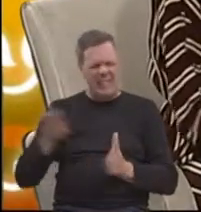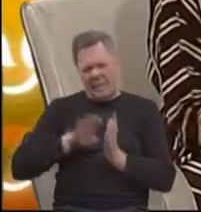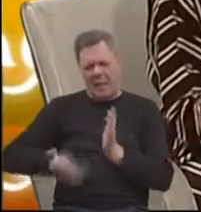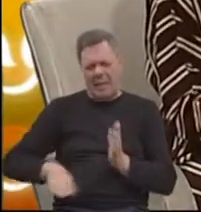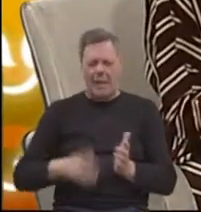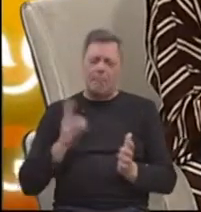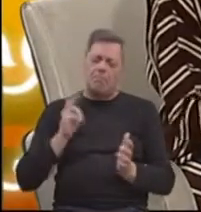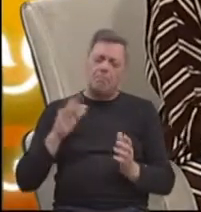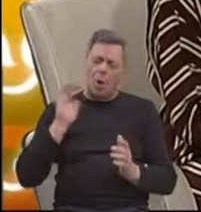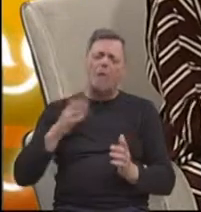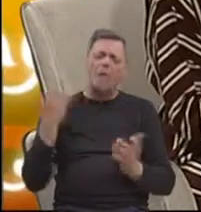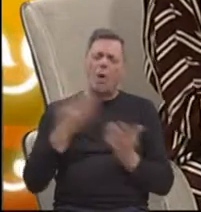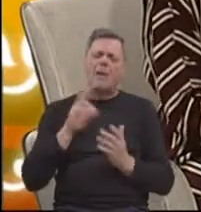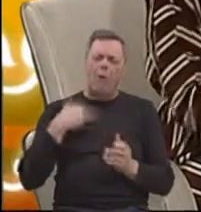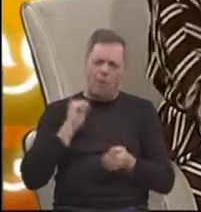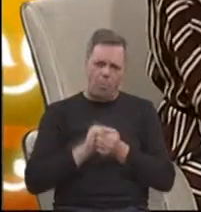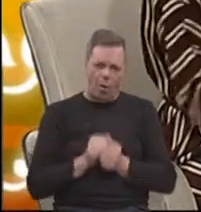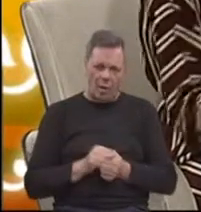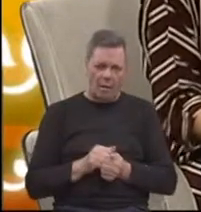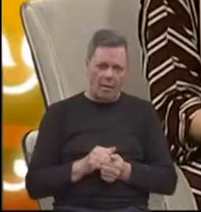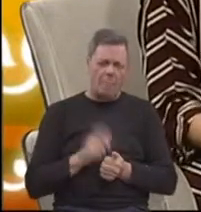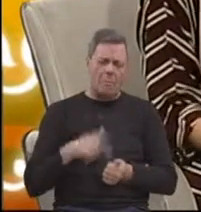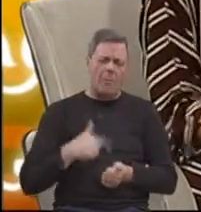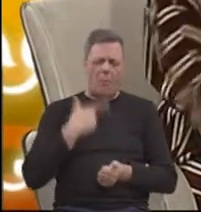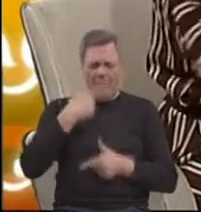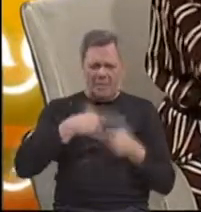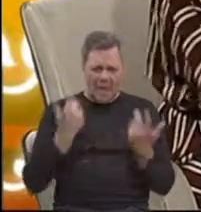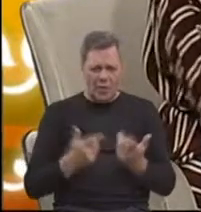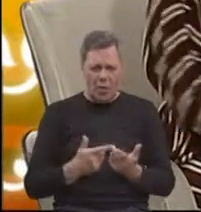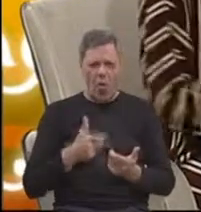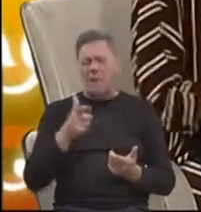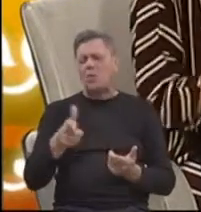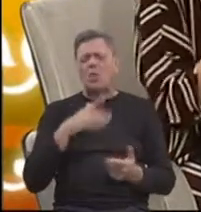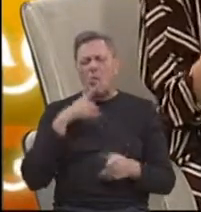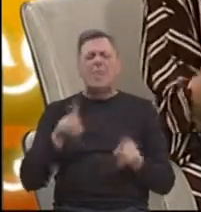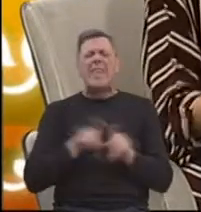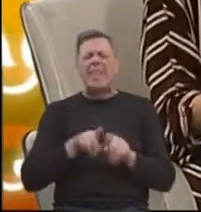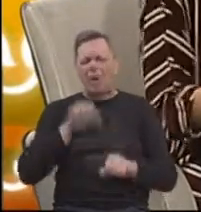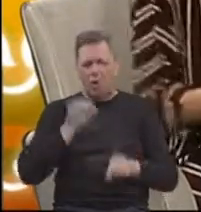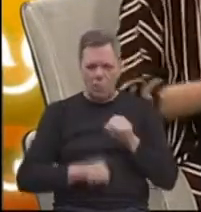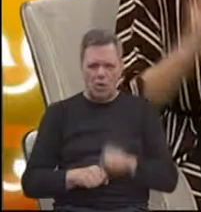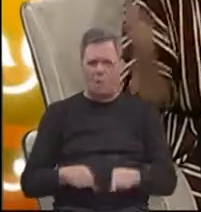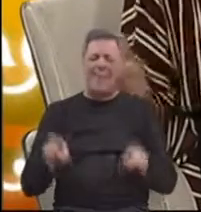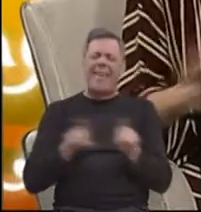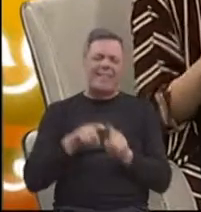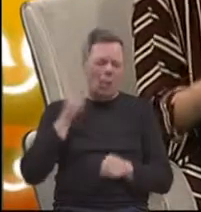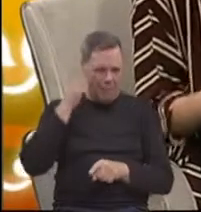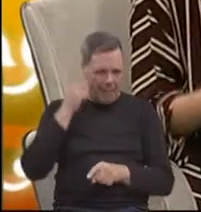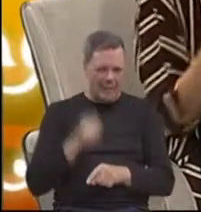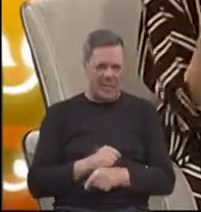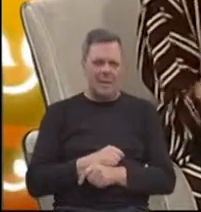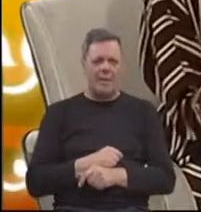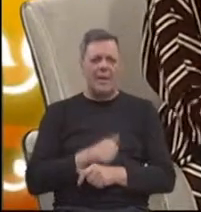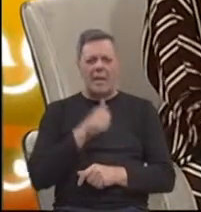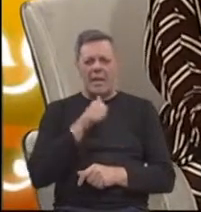moramo boriti. No, mora nam biti jasno da su i ljudi, bez obzira na svoju tjelesnu masu, jednako sposobni, absolutno, jednako pametni, jednako vrlo sve